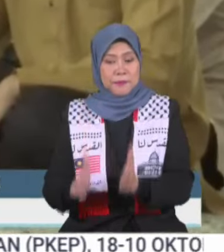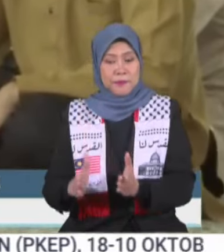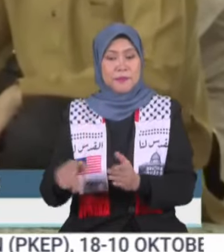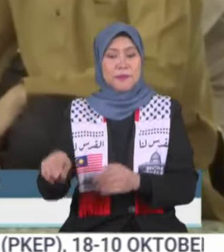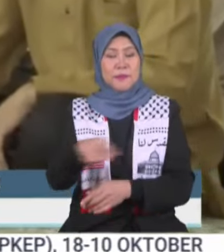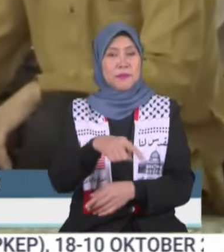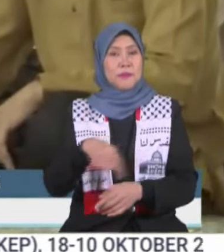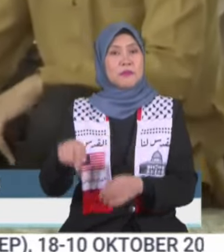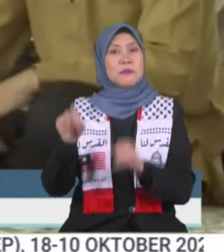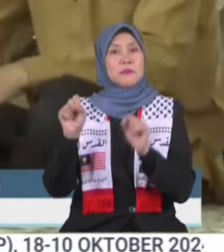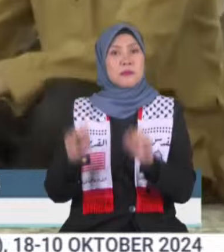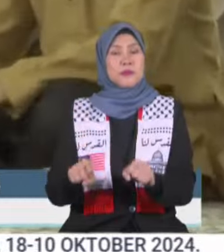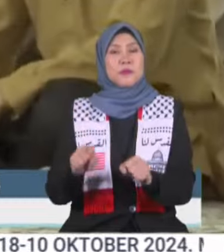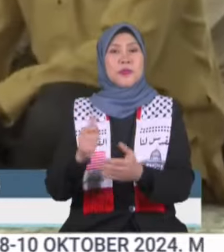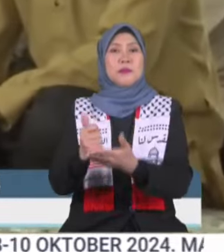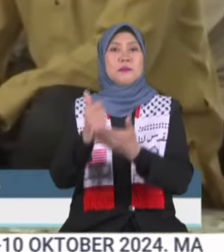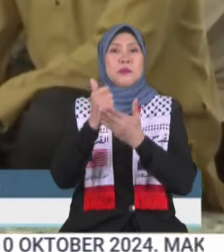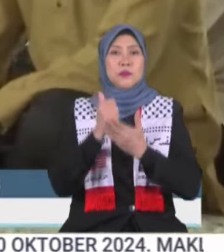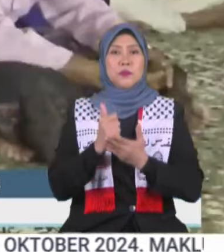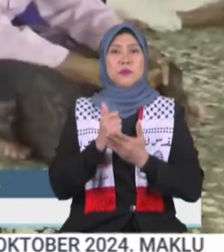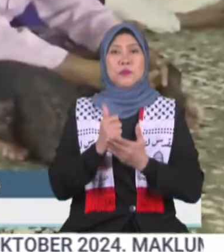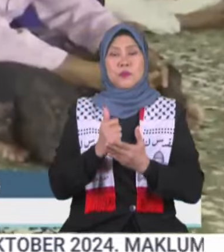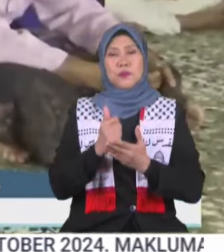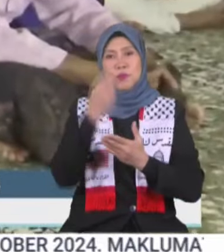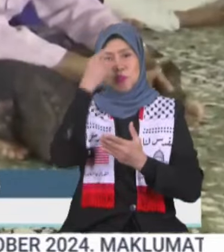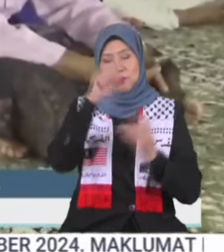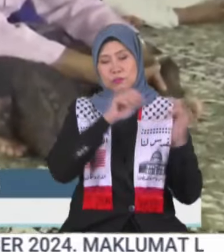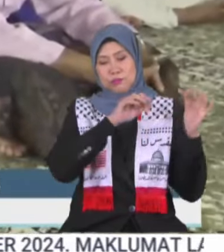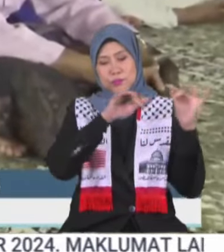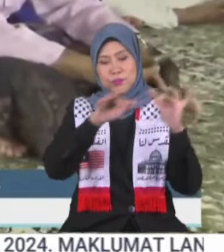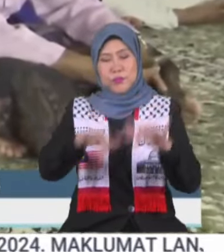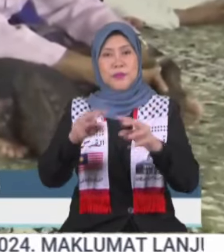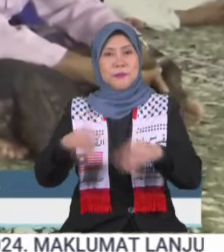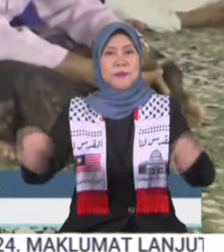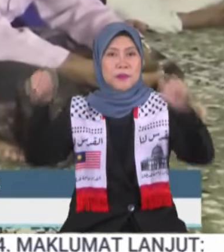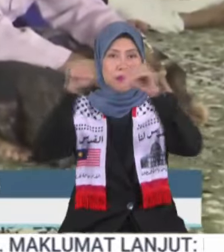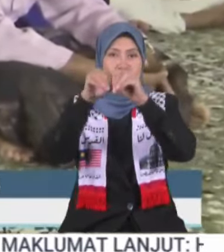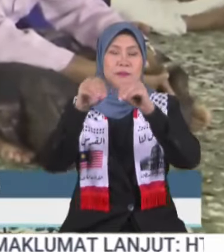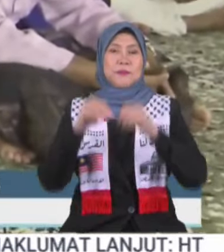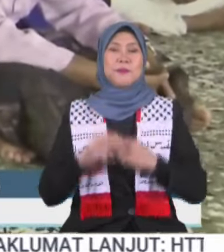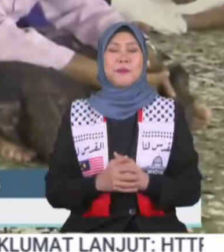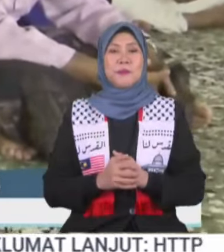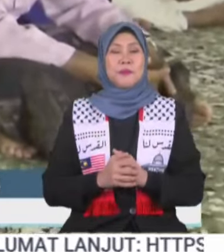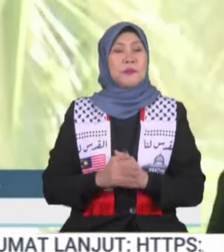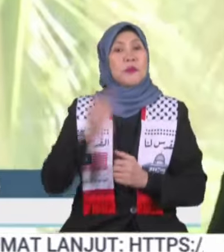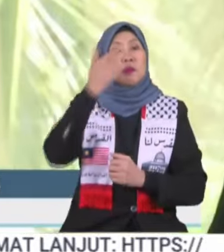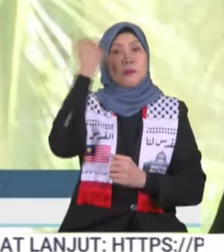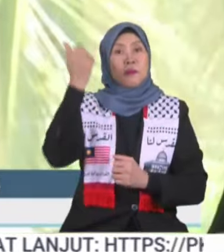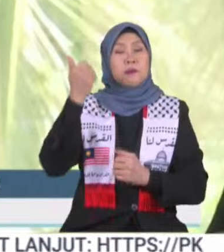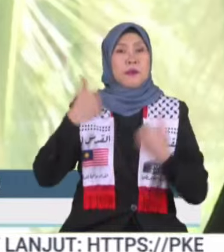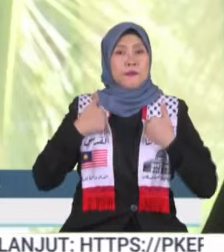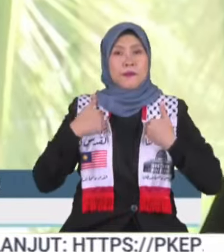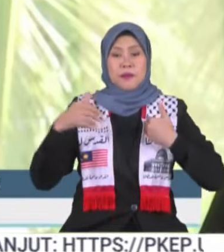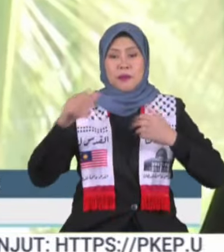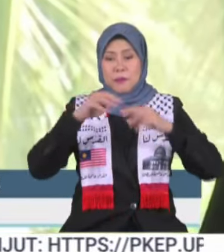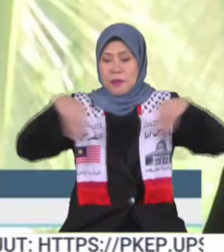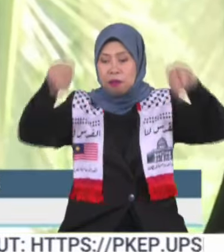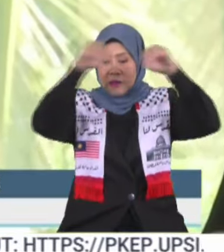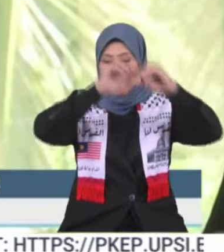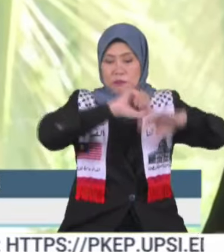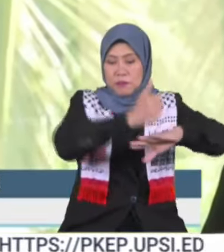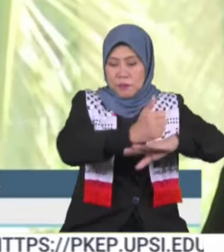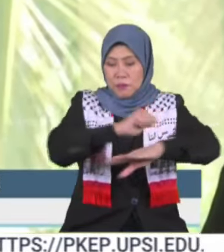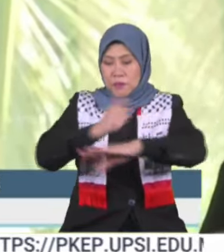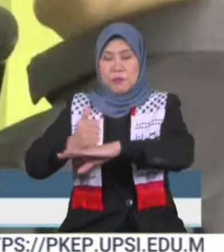e dapat membantu pengimarahan Masjid itu yang sangat penting bagi saya karena kita mempunyai masjid yang terbanyak di